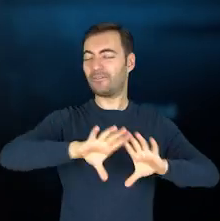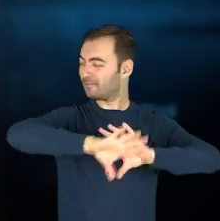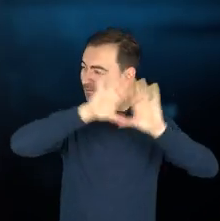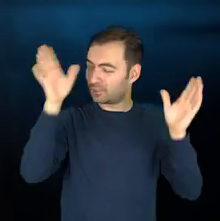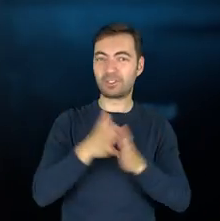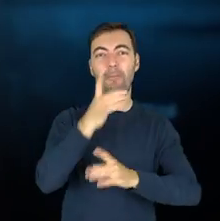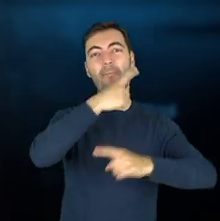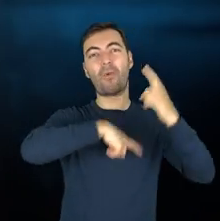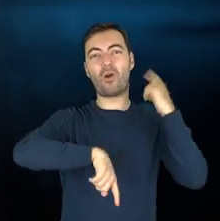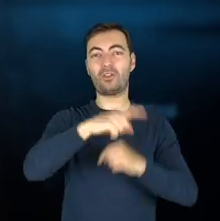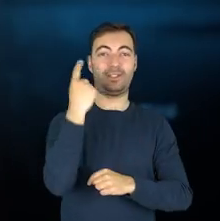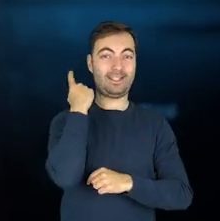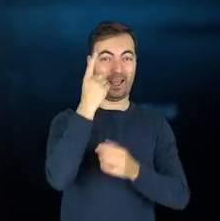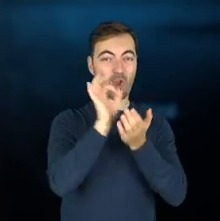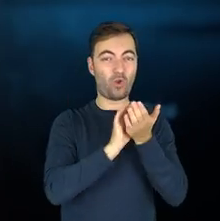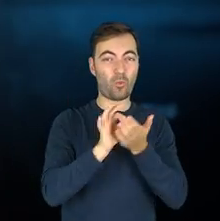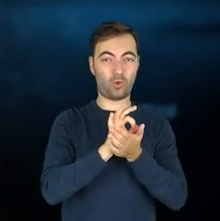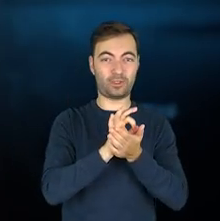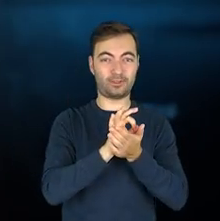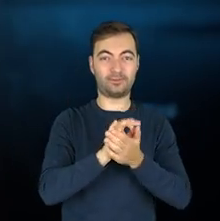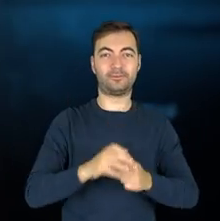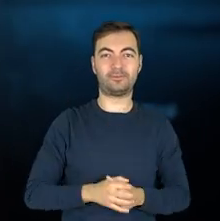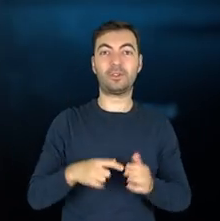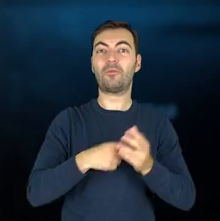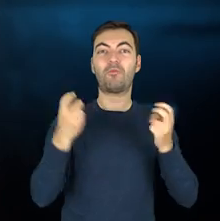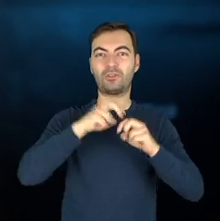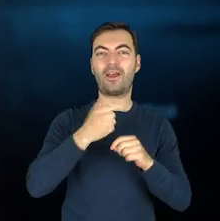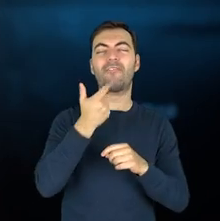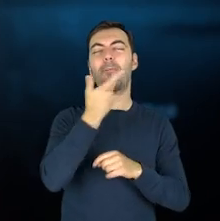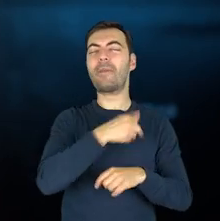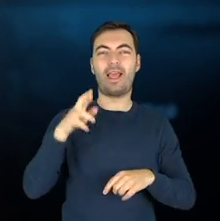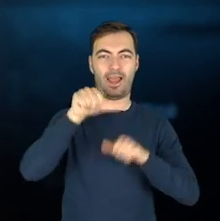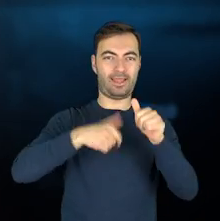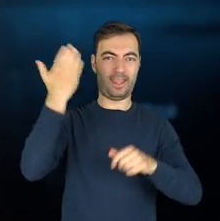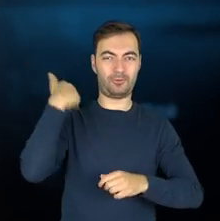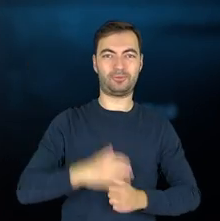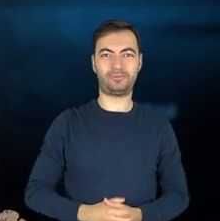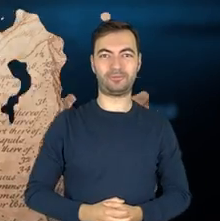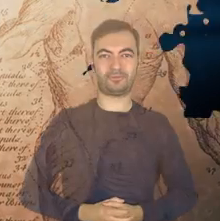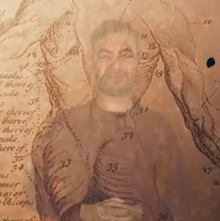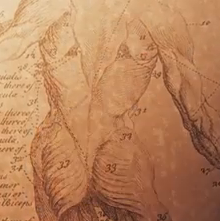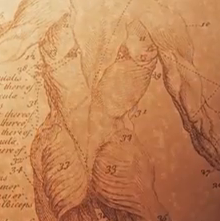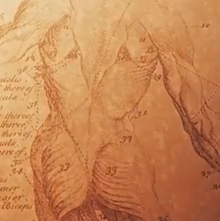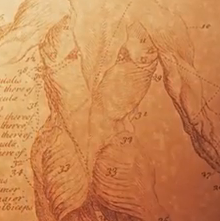zwierzęta, też wywodzą się od jednokomórkowych stworzeń, które powstały miliardy lat temu.